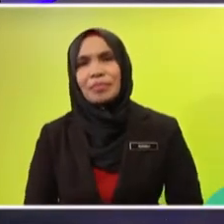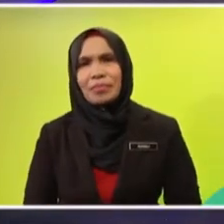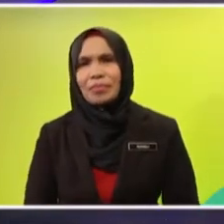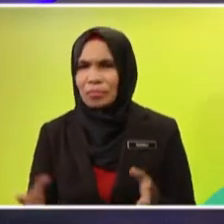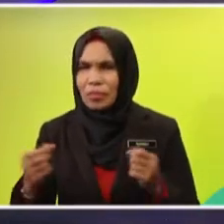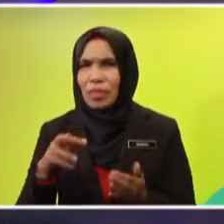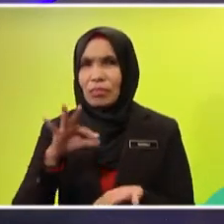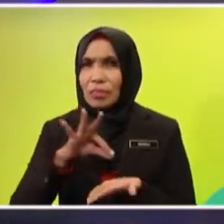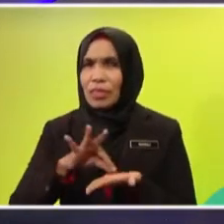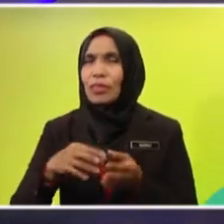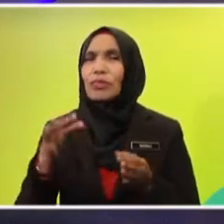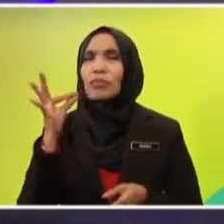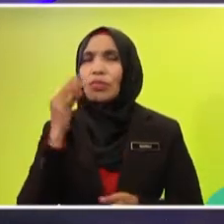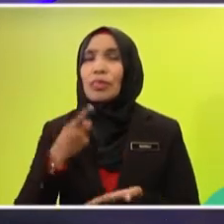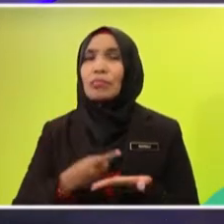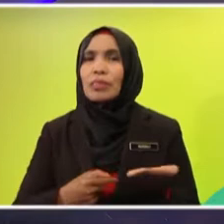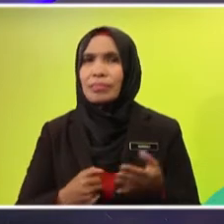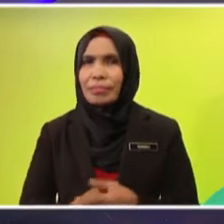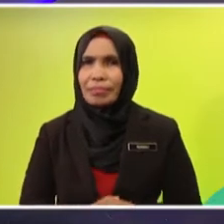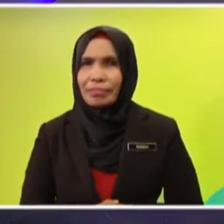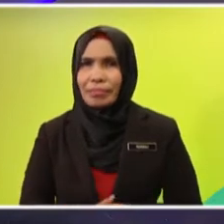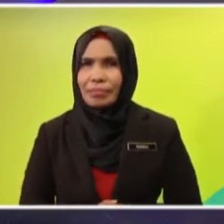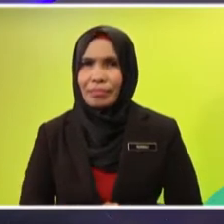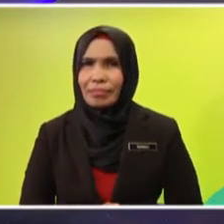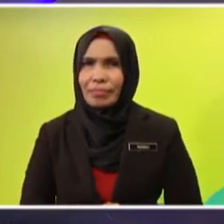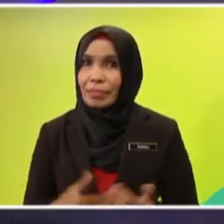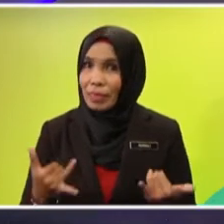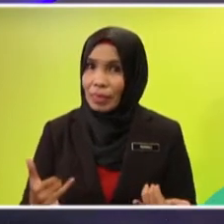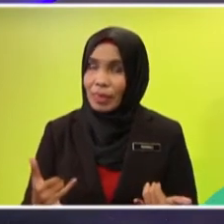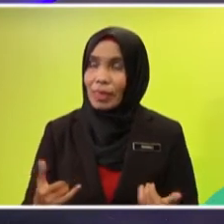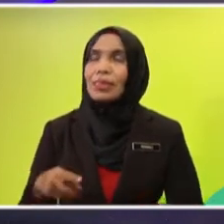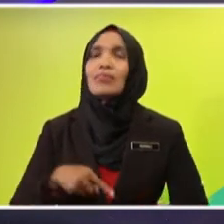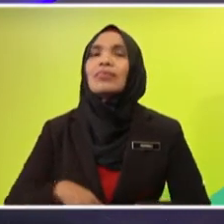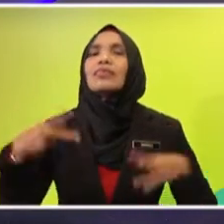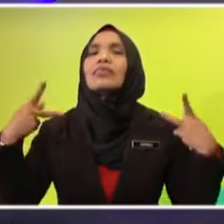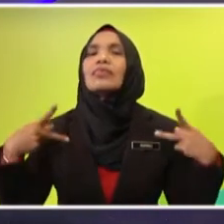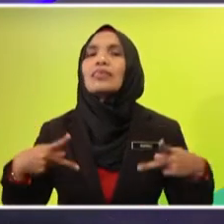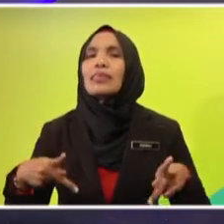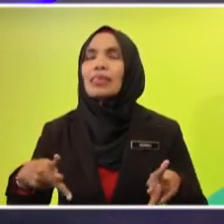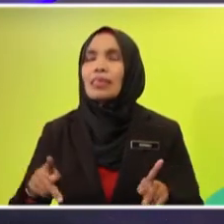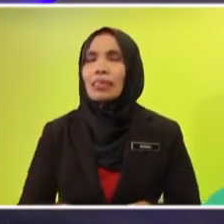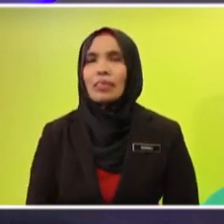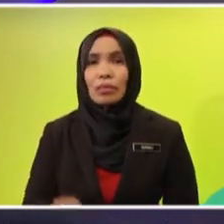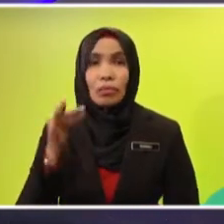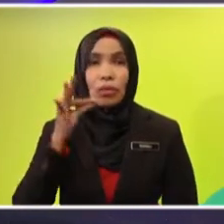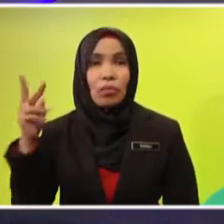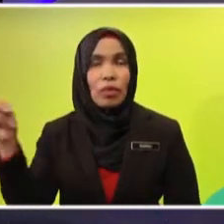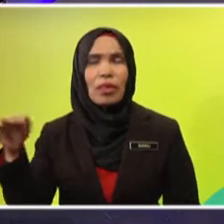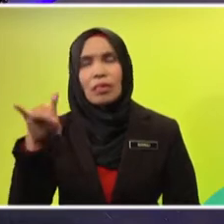baik nih mana Sekarang kita berada di kedai yang terbaik di Malaysia